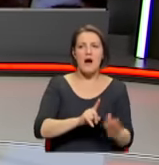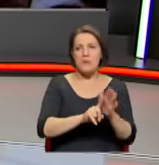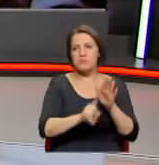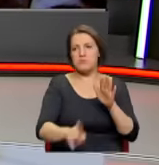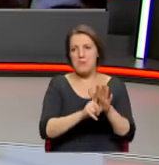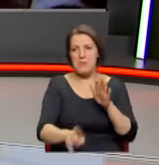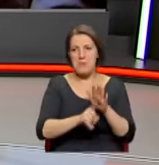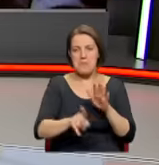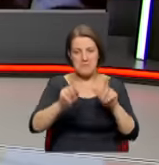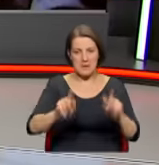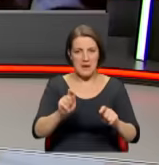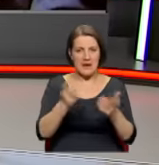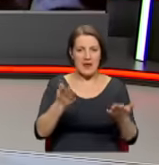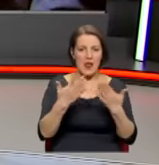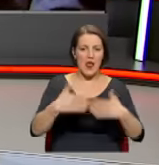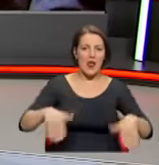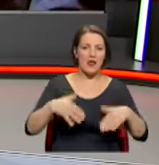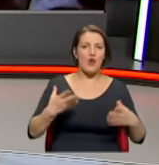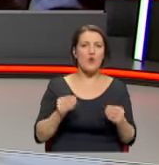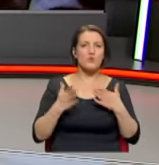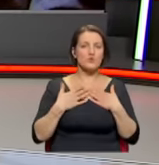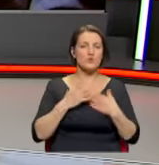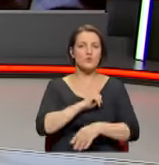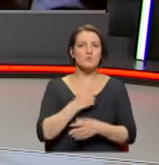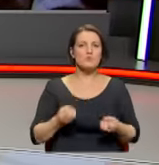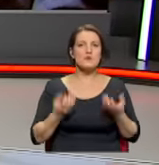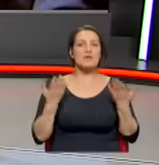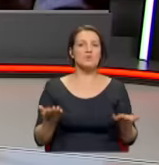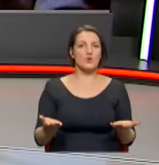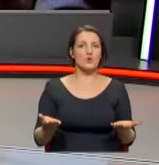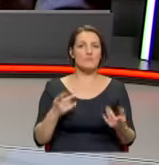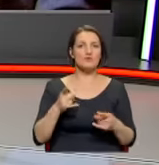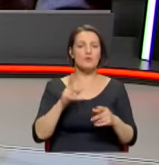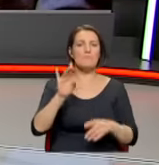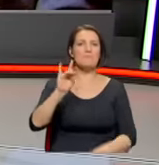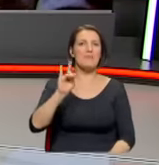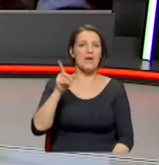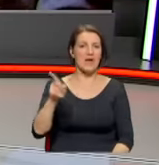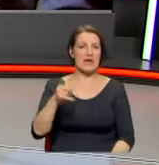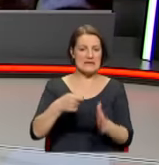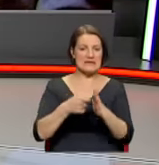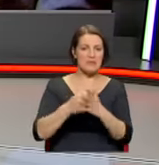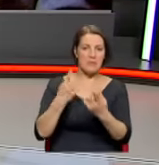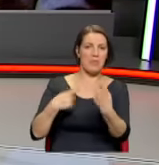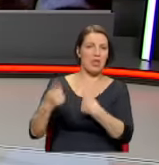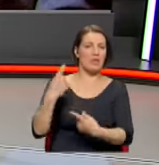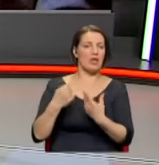bombardıman şu bu yaparken engel olamıyoruz. Gücümüz yetmiyor. Bunu da Milliyetçi Hareket Partisi'nden isimler söyledi.